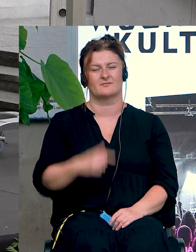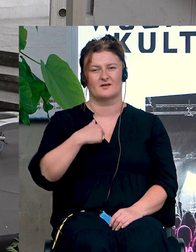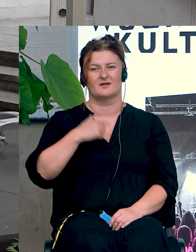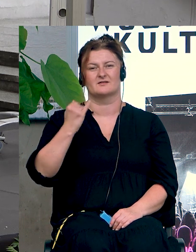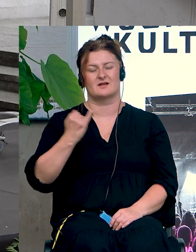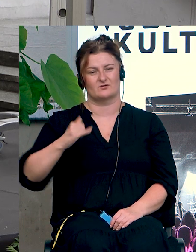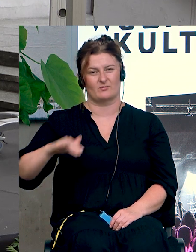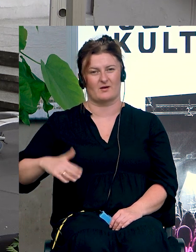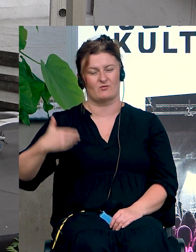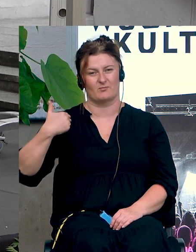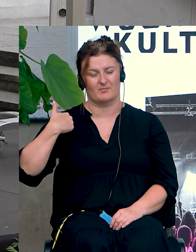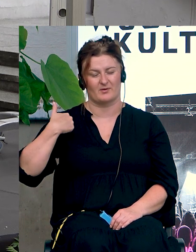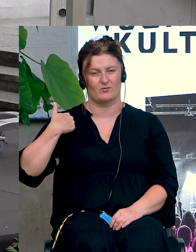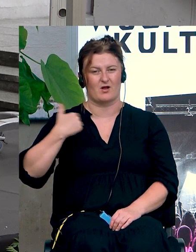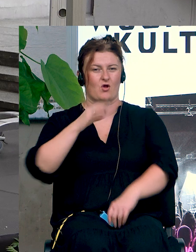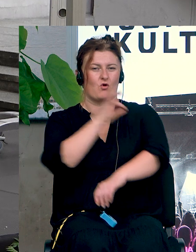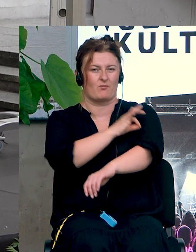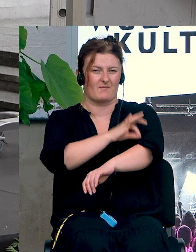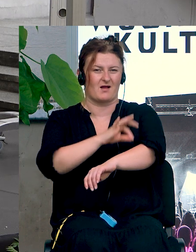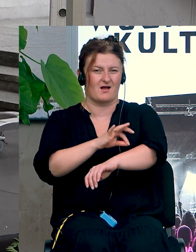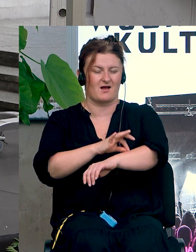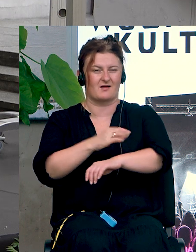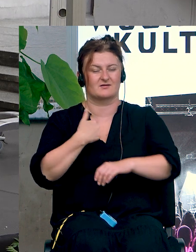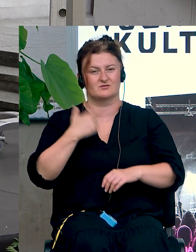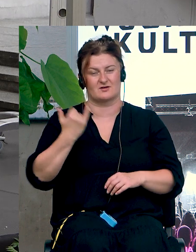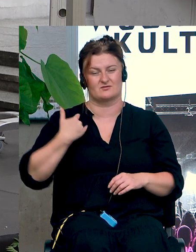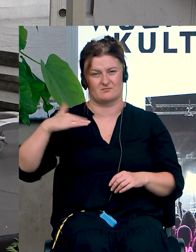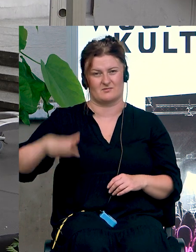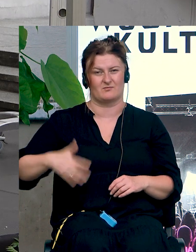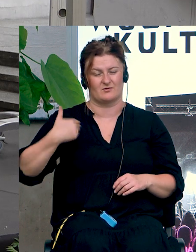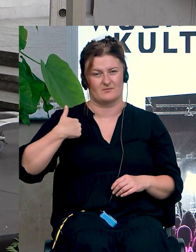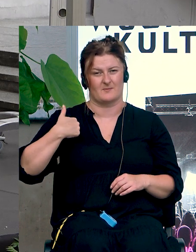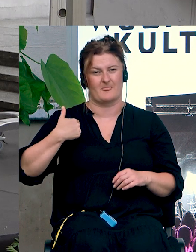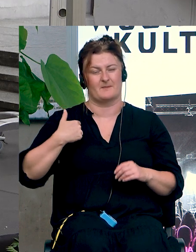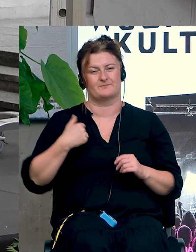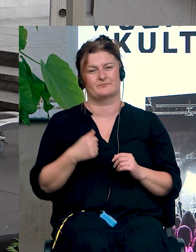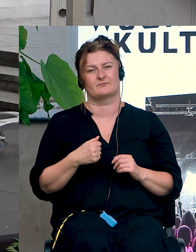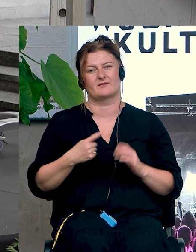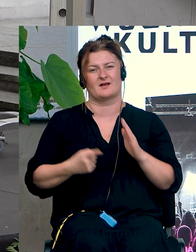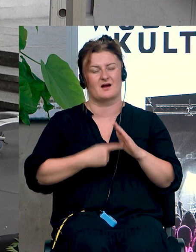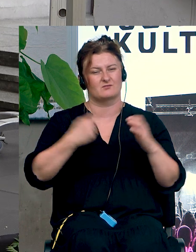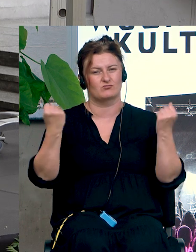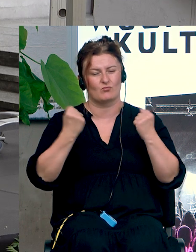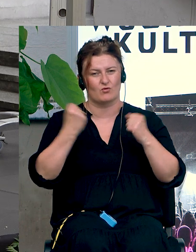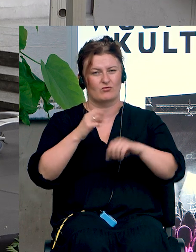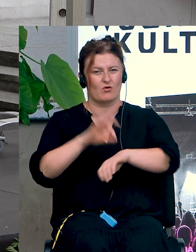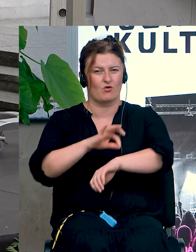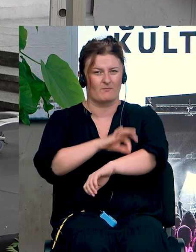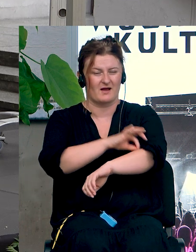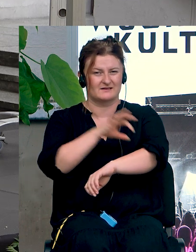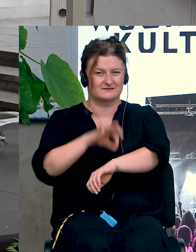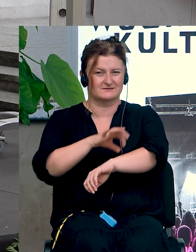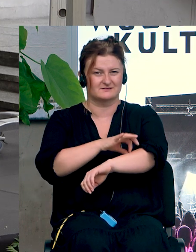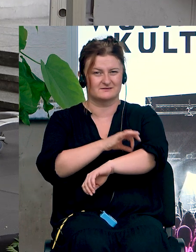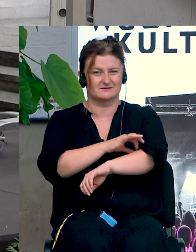але постарам ще для пані. Коли я була дітком, то раз мені так погризли комари, що